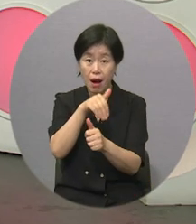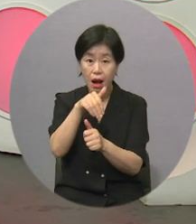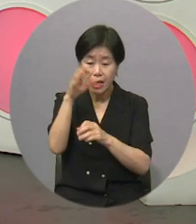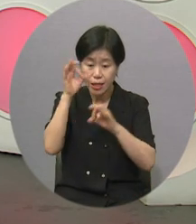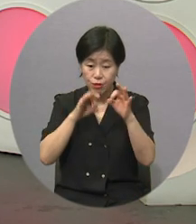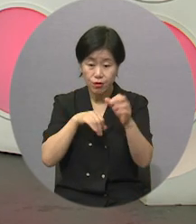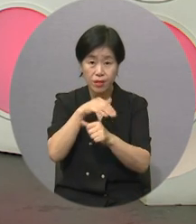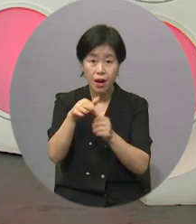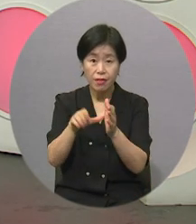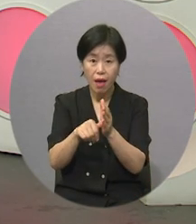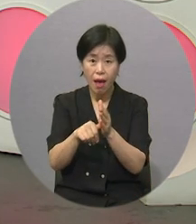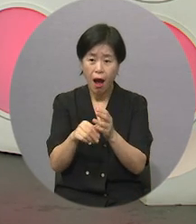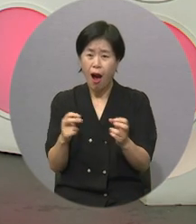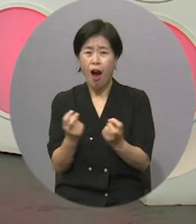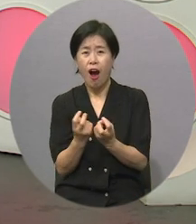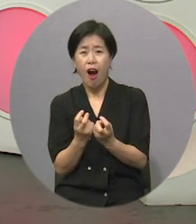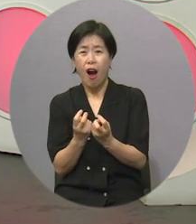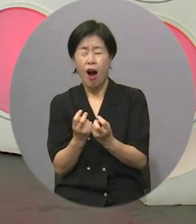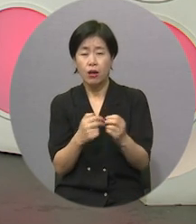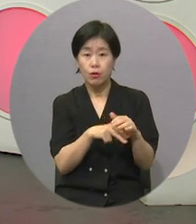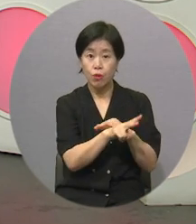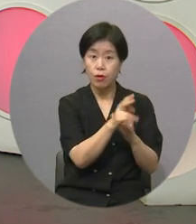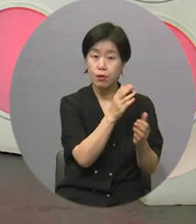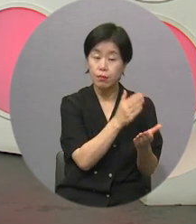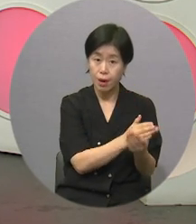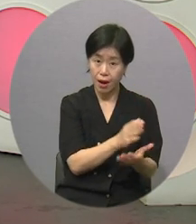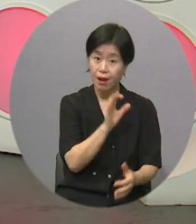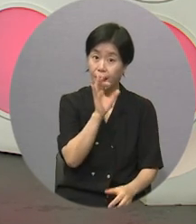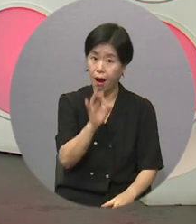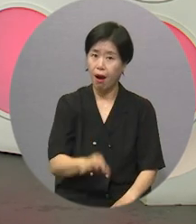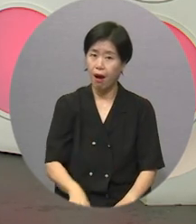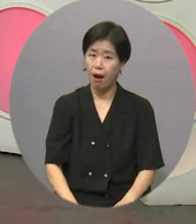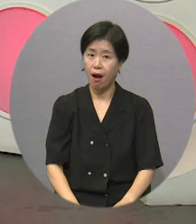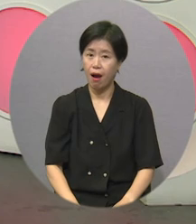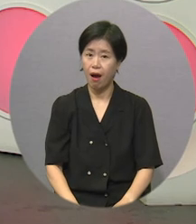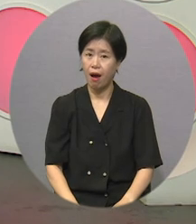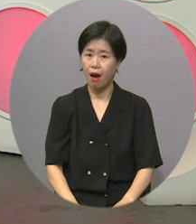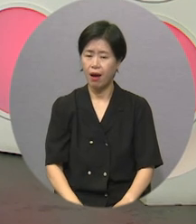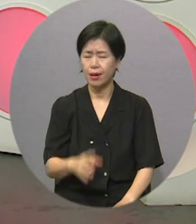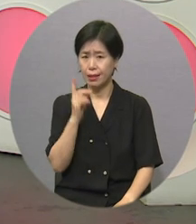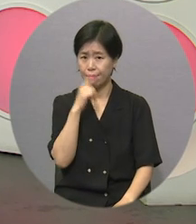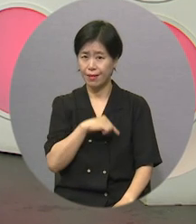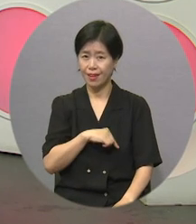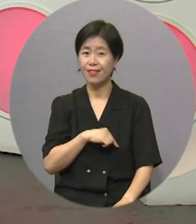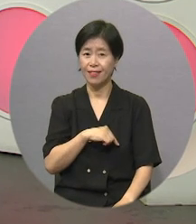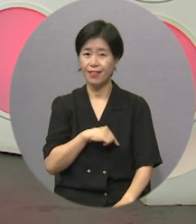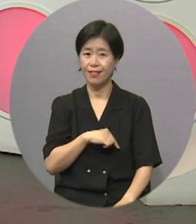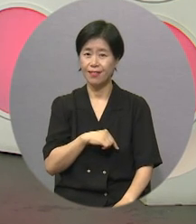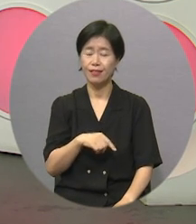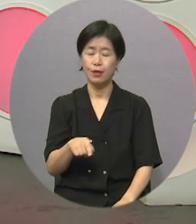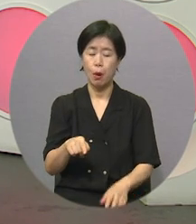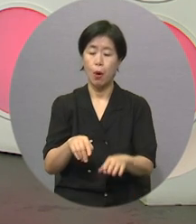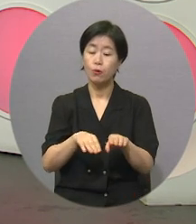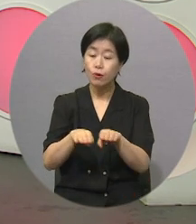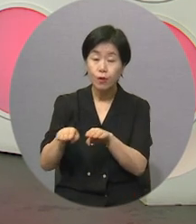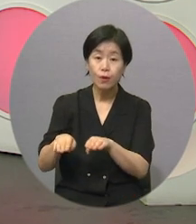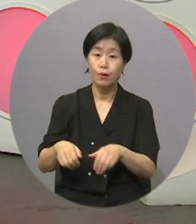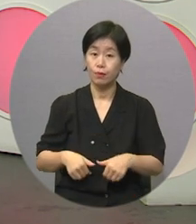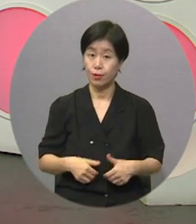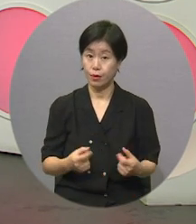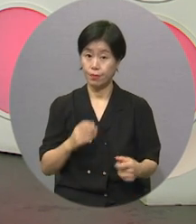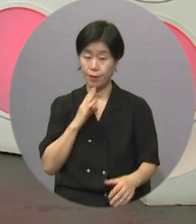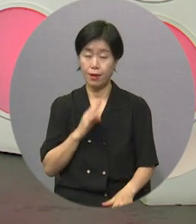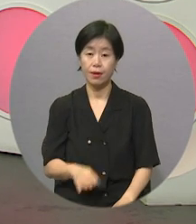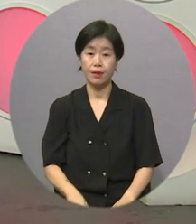막 이러면서 도망은 가면은 그러면은 그게 진짜 그건 비난을 나쁜 사람이에요. 비난받을 수 있죠. 하지만 예, 예.